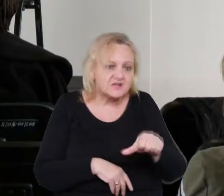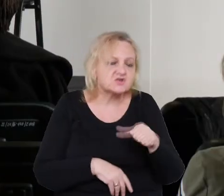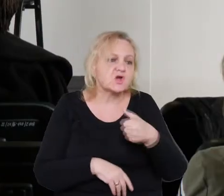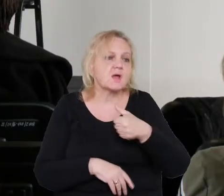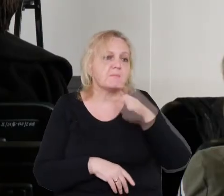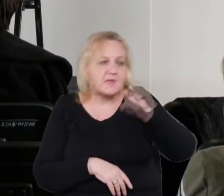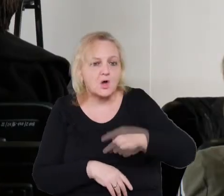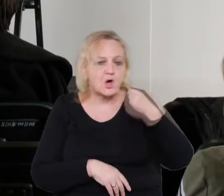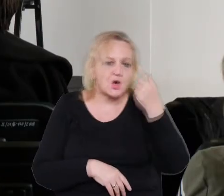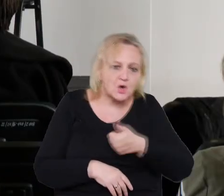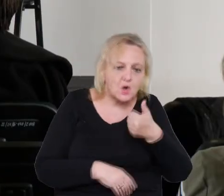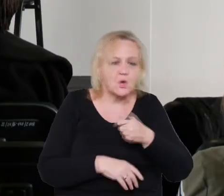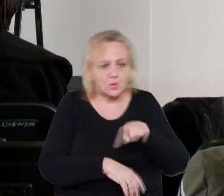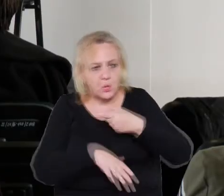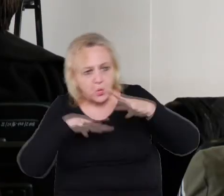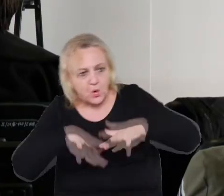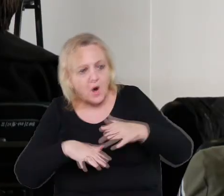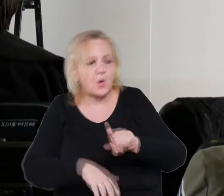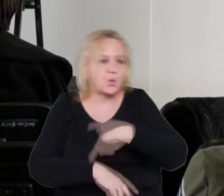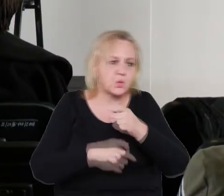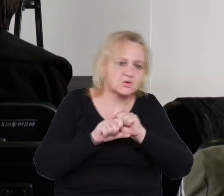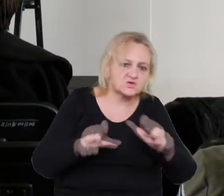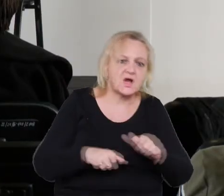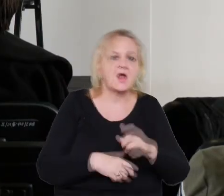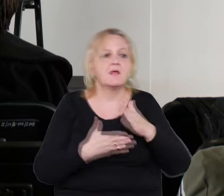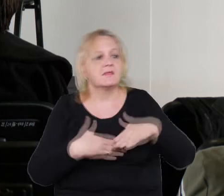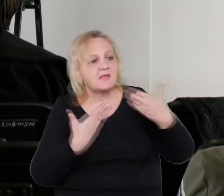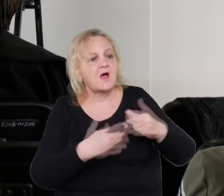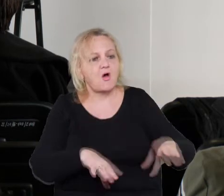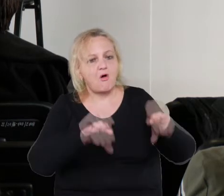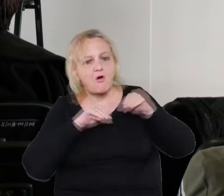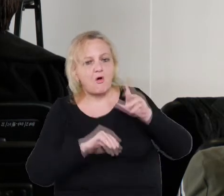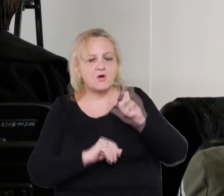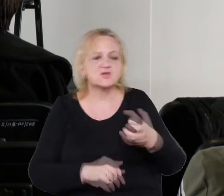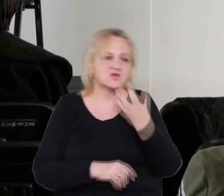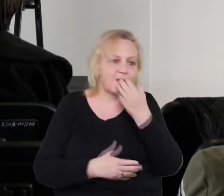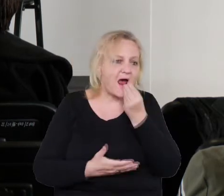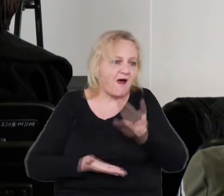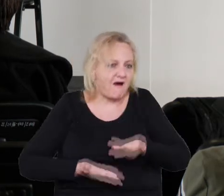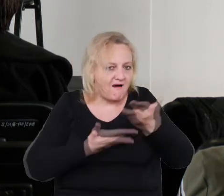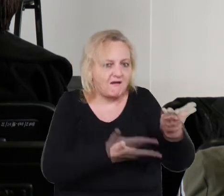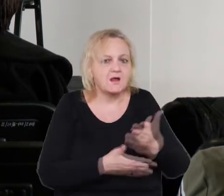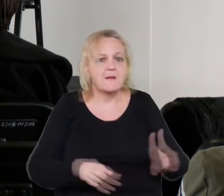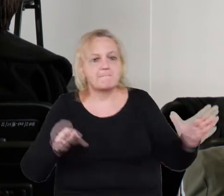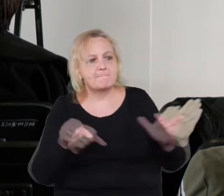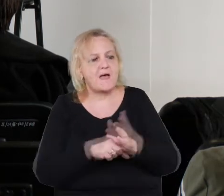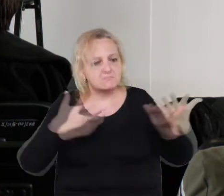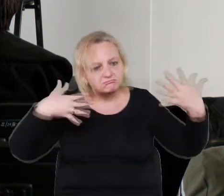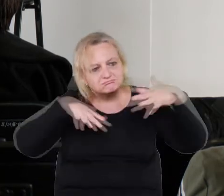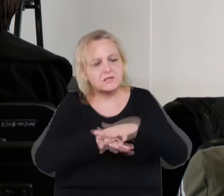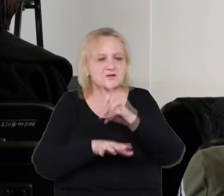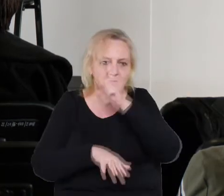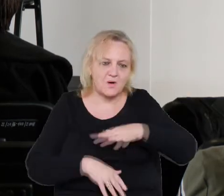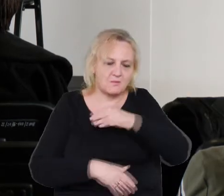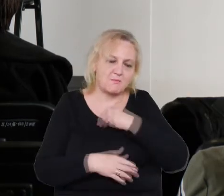to będzie pełna symulacja czy będzie krótkotrwała symulacja czy to będzie podanie koca czy to będzie podanie ciepłego posiłku czy to będzie pełna integracja z nie wiem ze